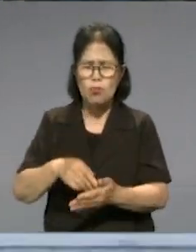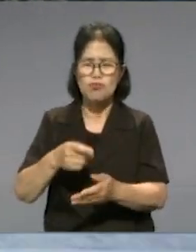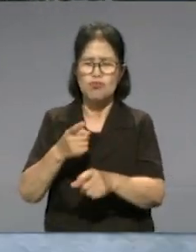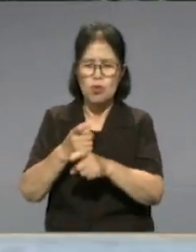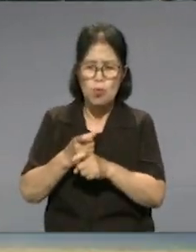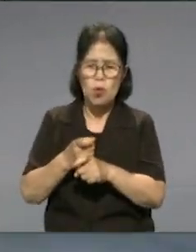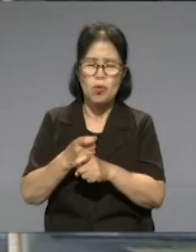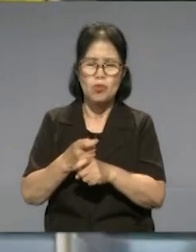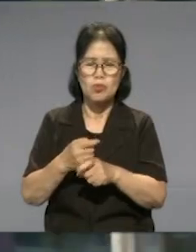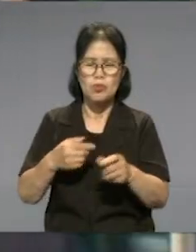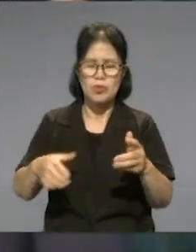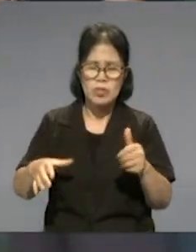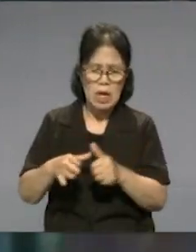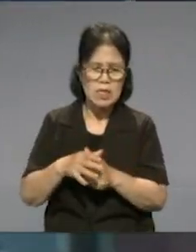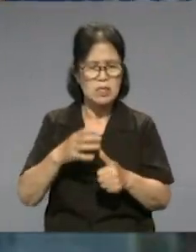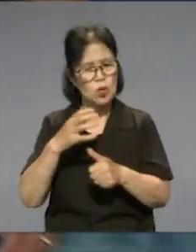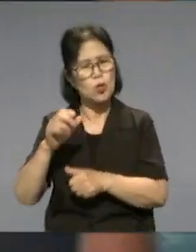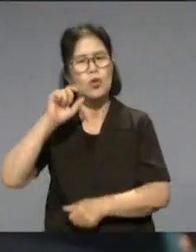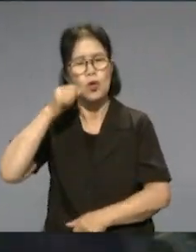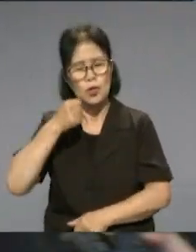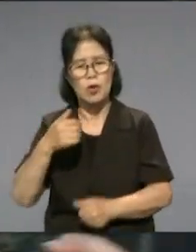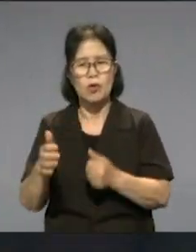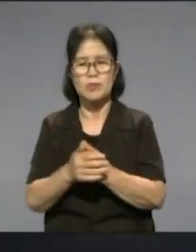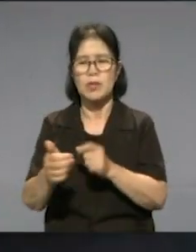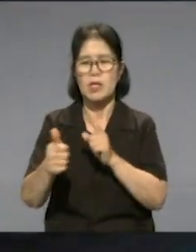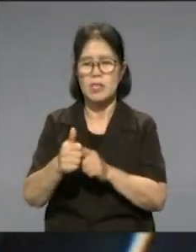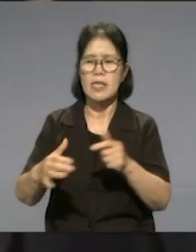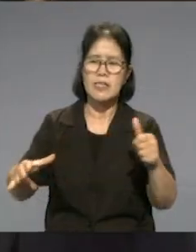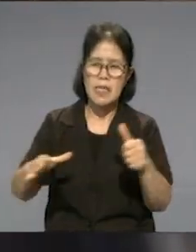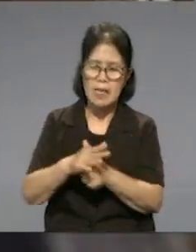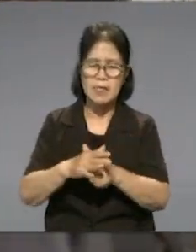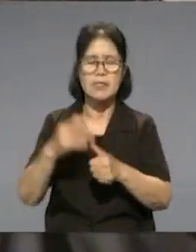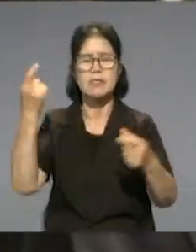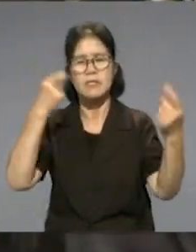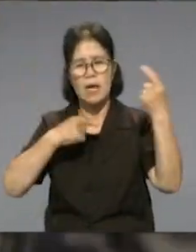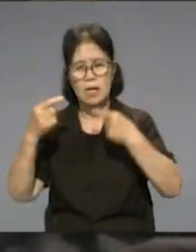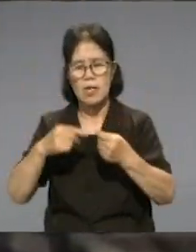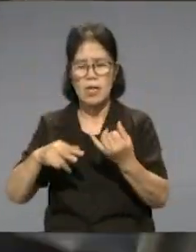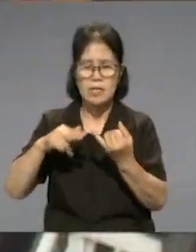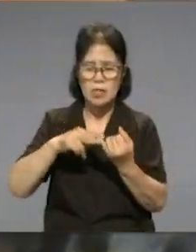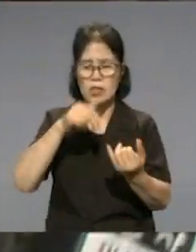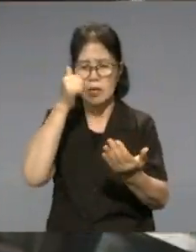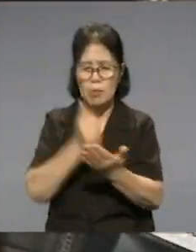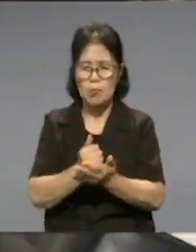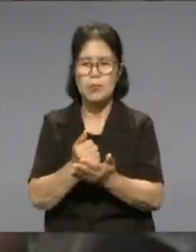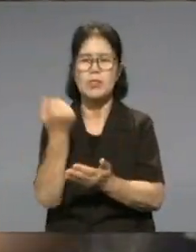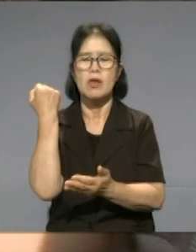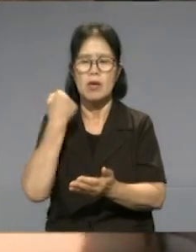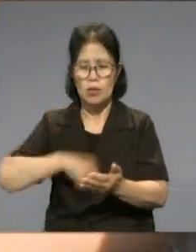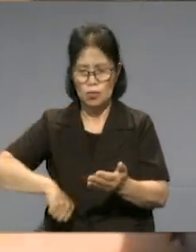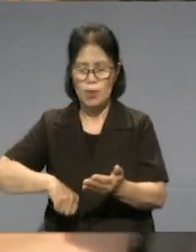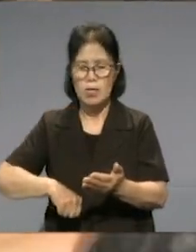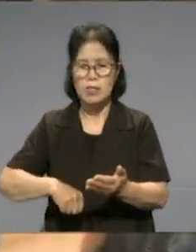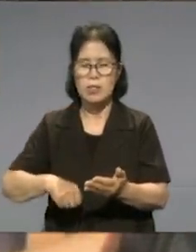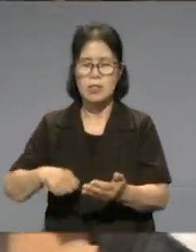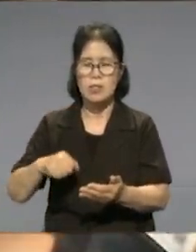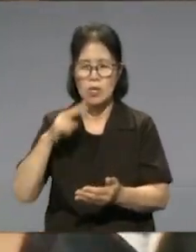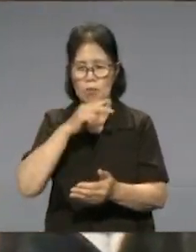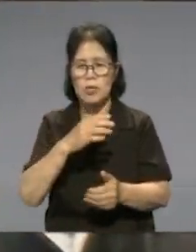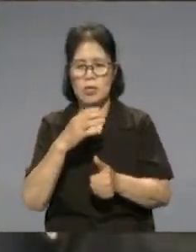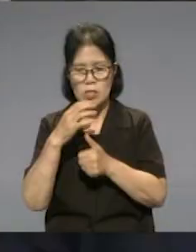보복살인 적용이 무리하다고 판단한 경찰은 A씨에게 살인과 상해, 스토킹 범죄의 처벌 등에 관한 법률 위반 혐의를